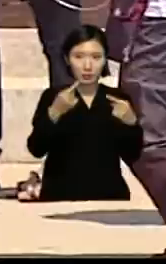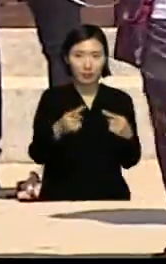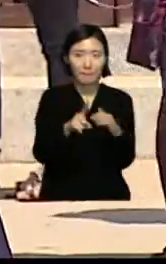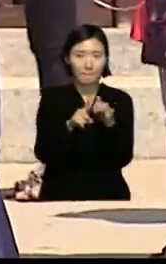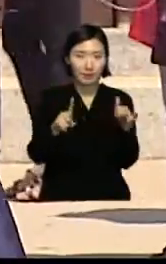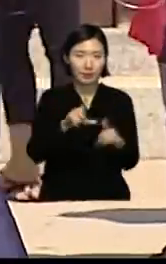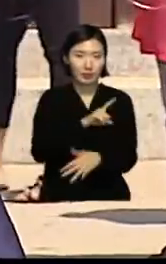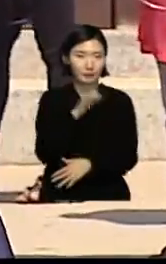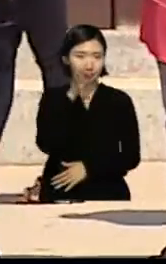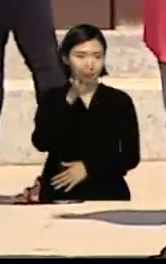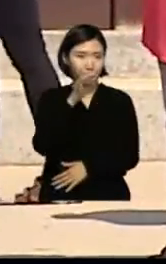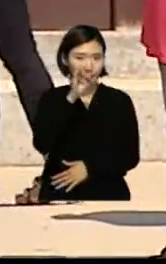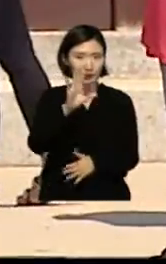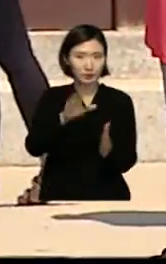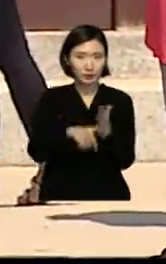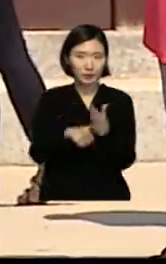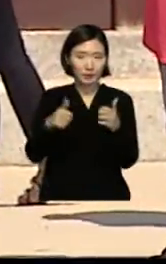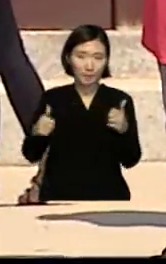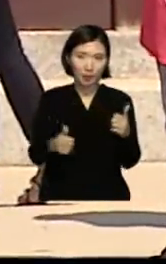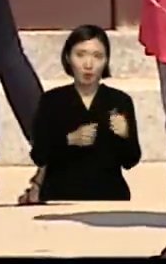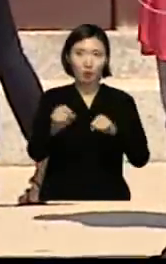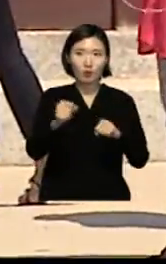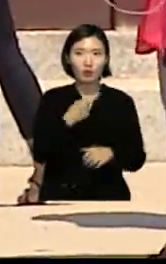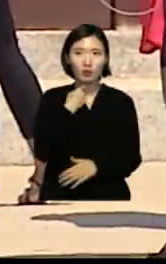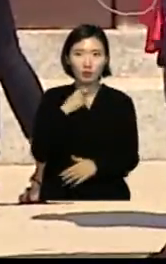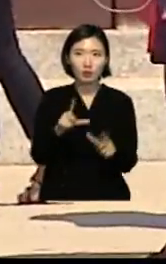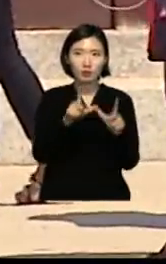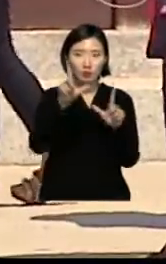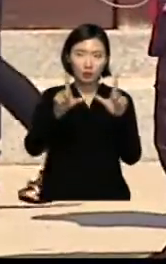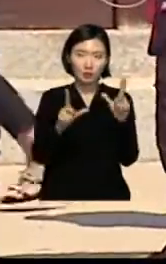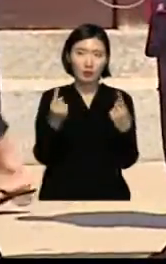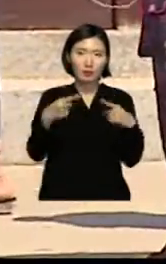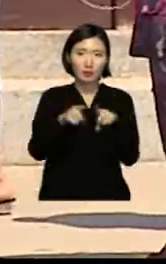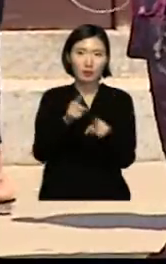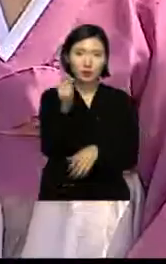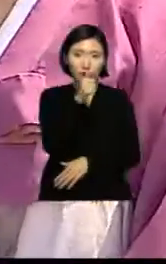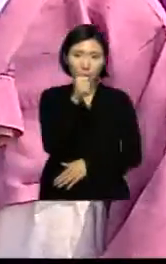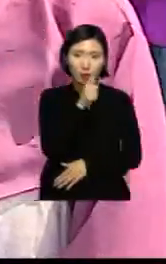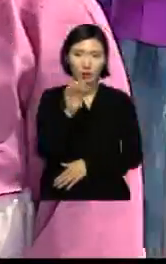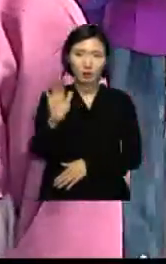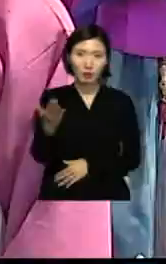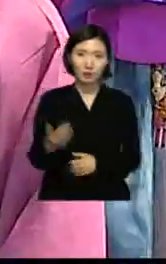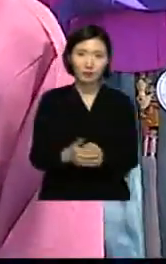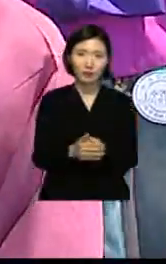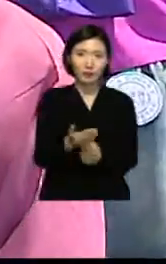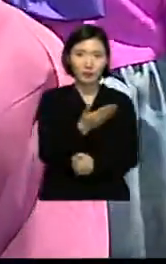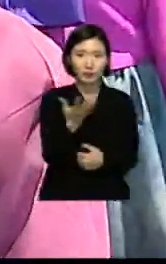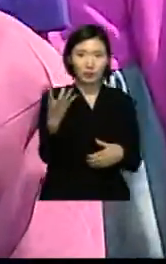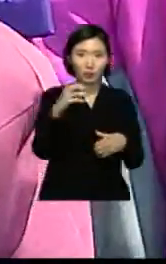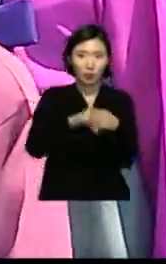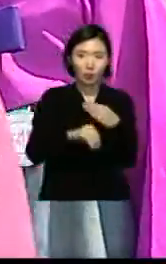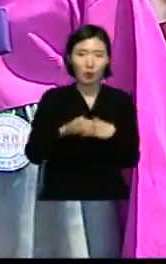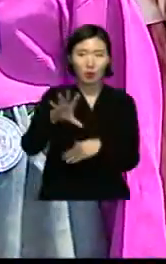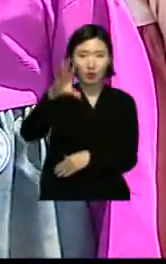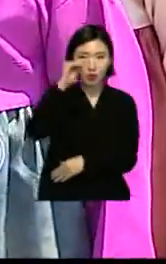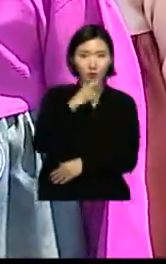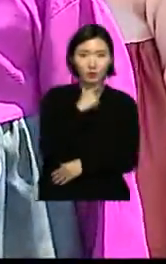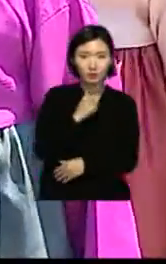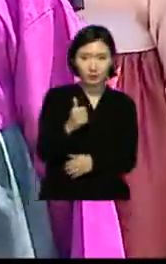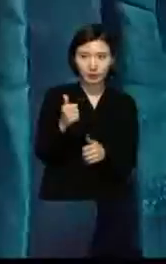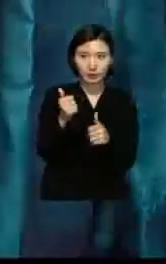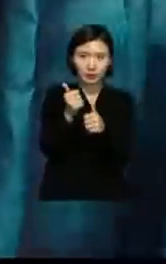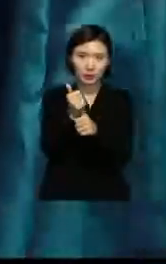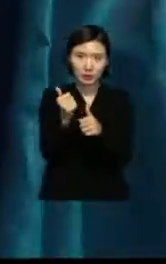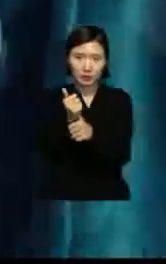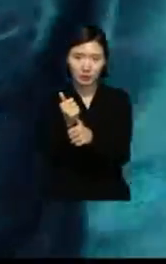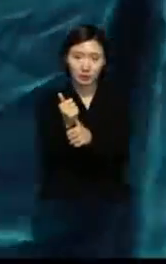이름이 호명되고 그동안 활동한 그들의 생활상이 함께 소개됩니다. 그들을 닮고 싶어하는 제자와